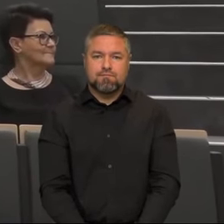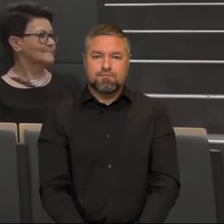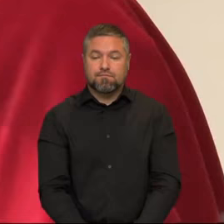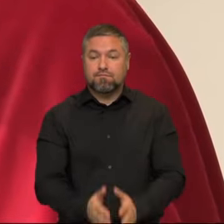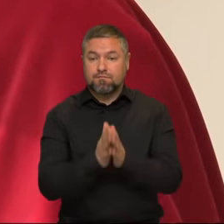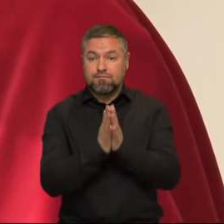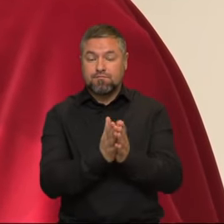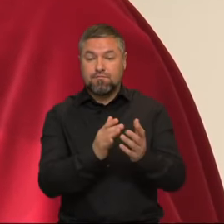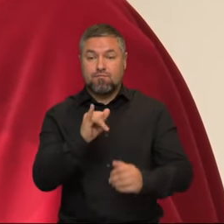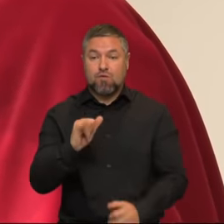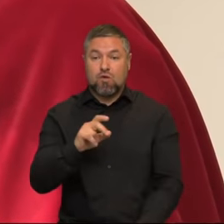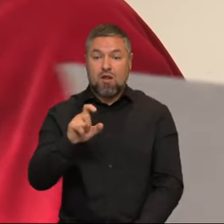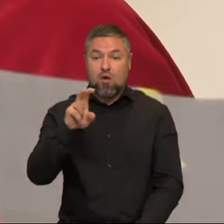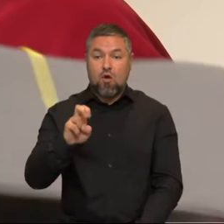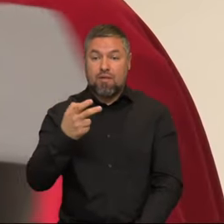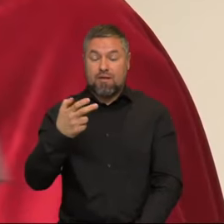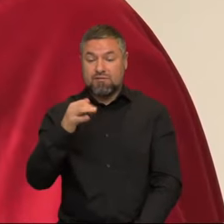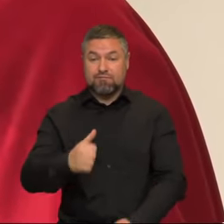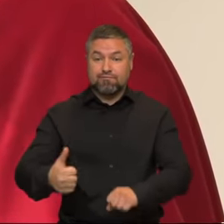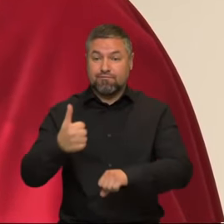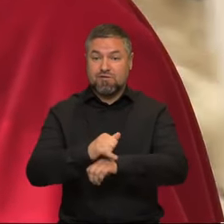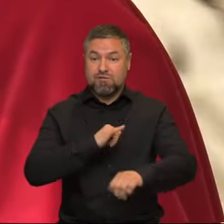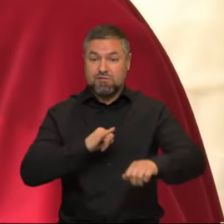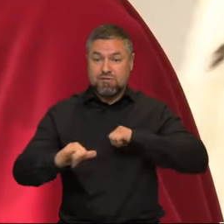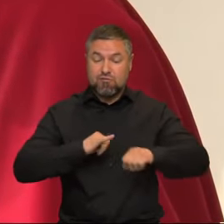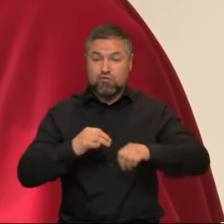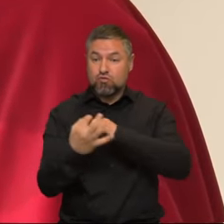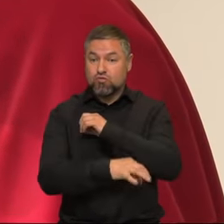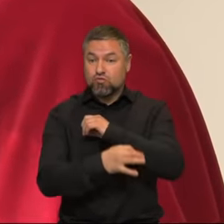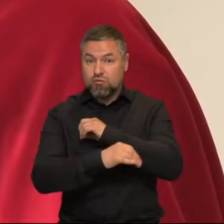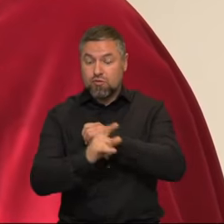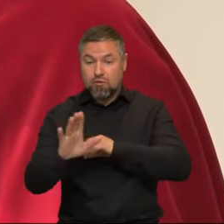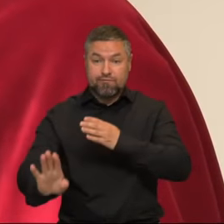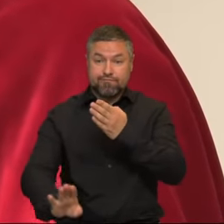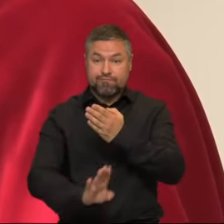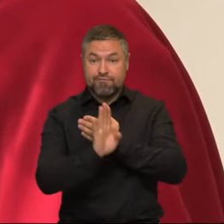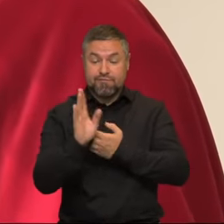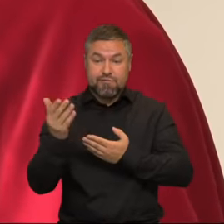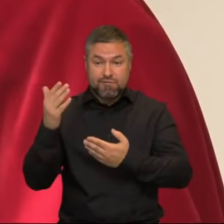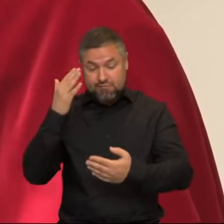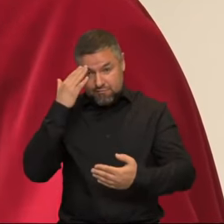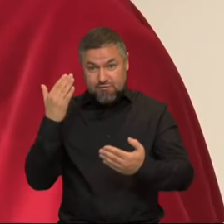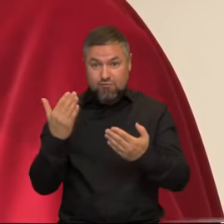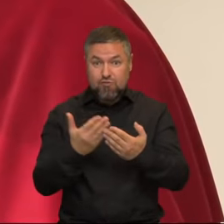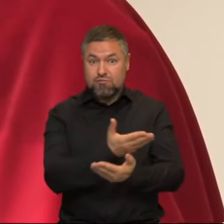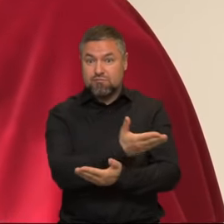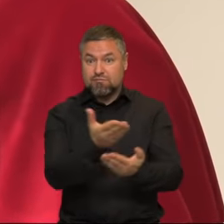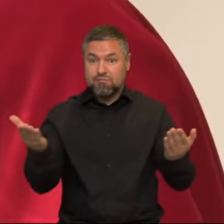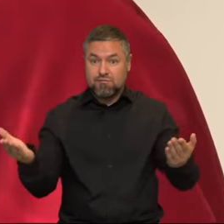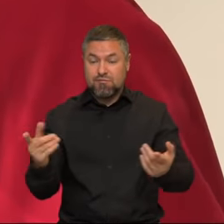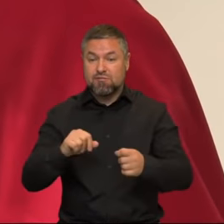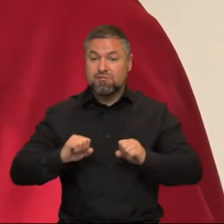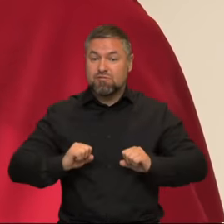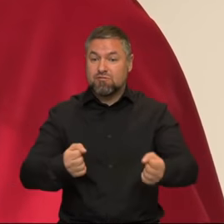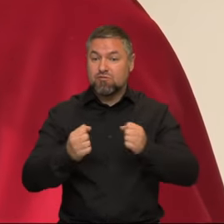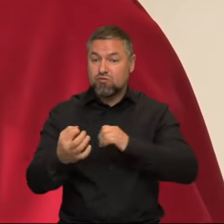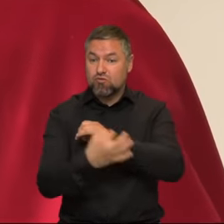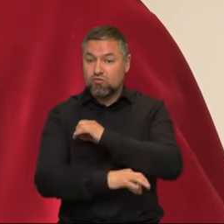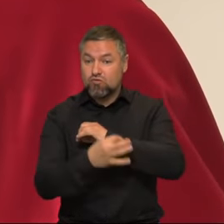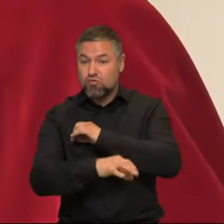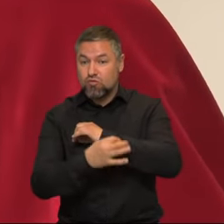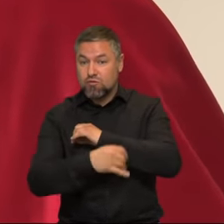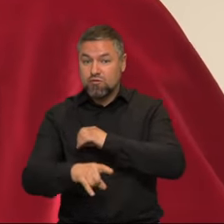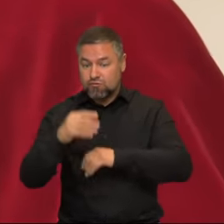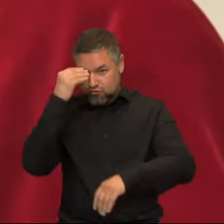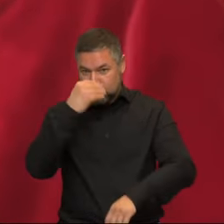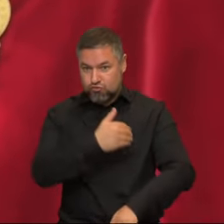Ja poproszę panią Julię Chojnacką, przewodniczącą samorządu studenckiego, o wystąpienie i zapoznanie zebranych z działalnością studencką